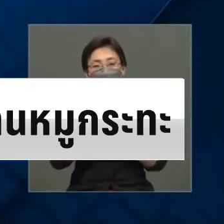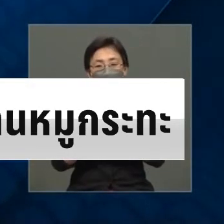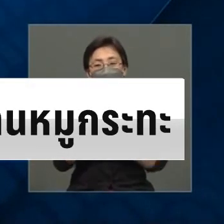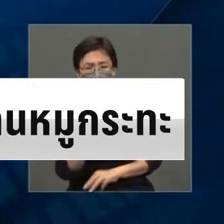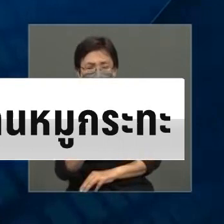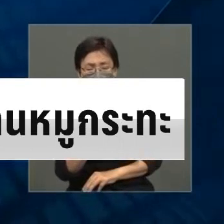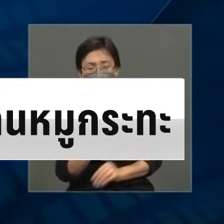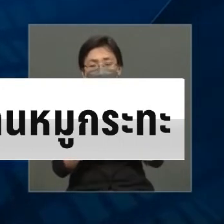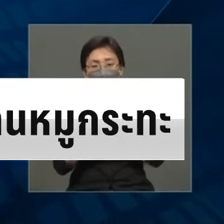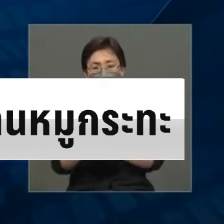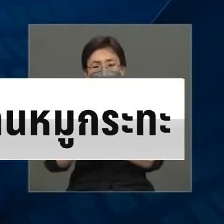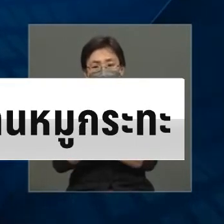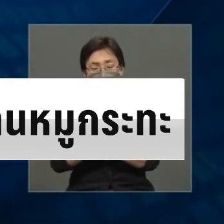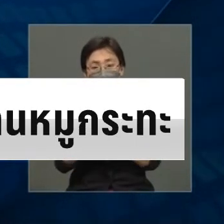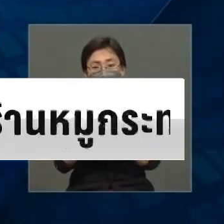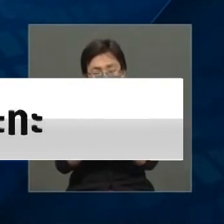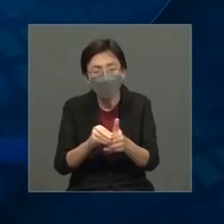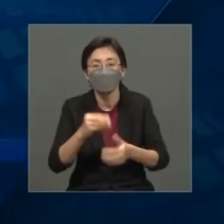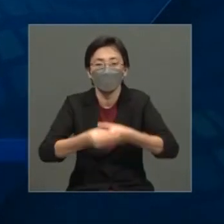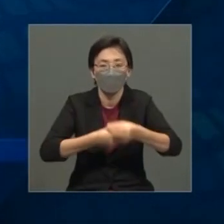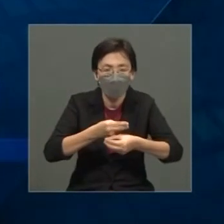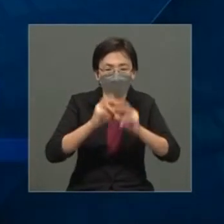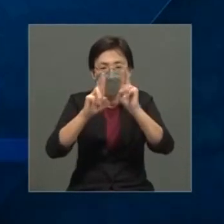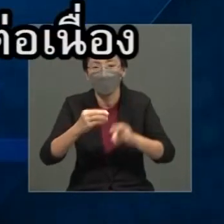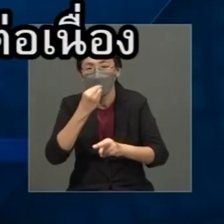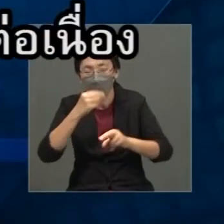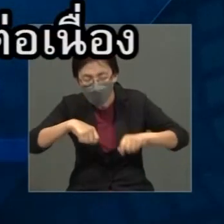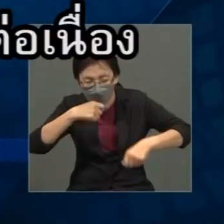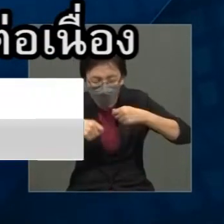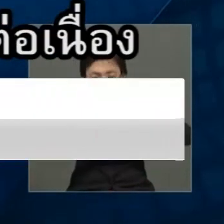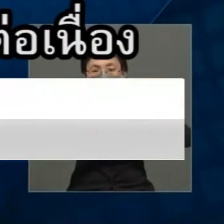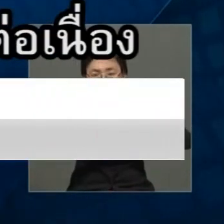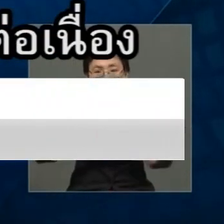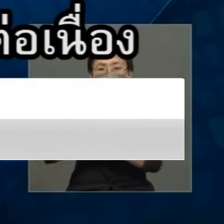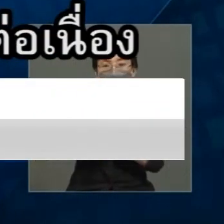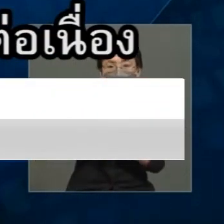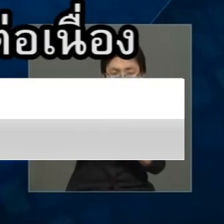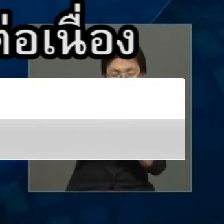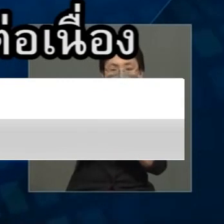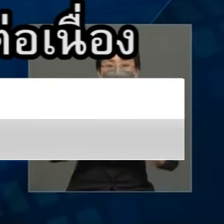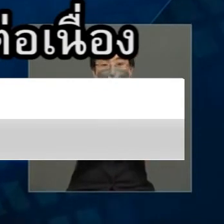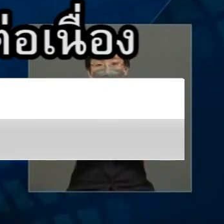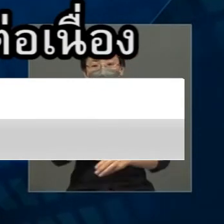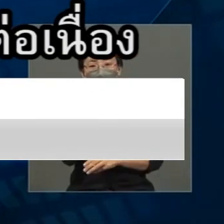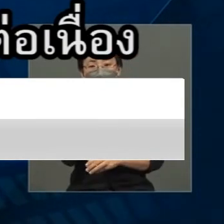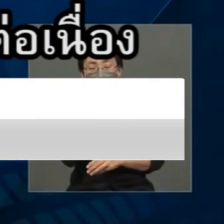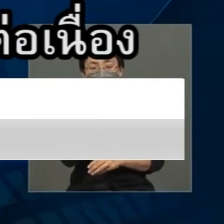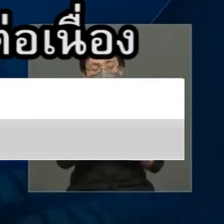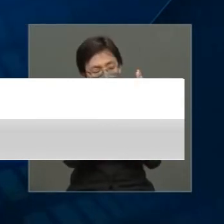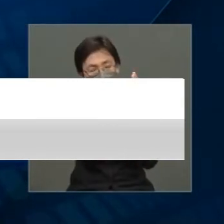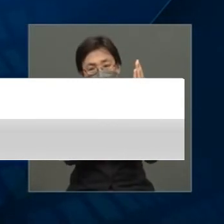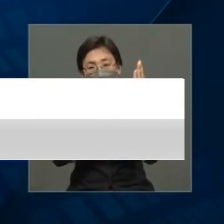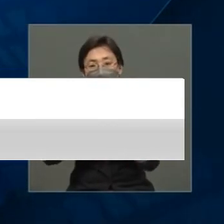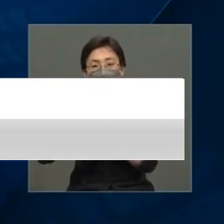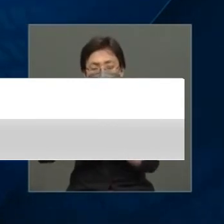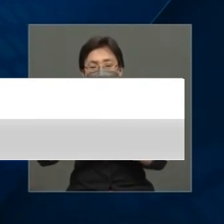มากกว่า 60การติดเชื้อในตลาดแล้วก็ในร้านอาหารนะคะโดยเฉพาะในร้านอาหารที่มีการรายงานมาอย่างต่อเนื่องเนี่ย